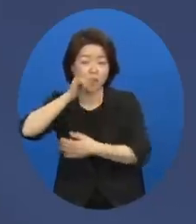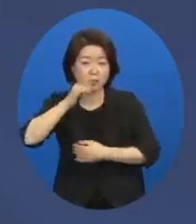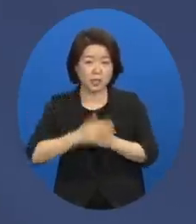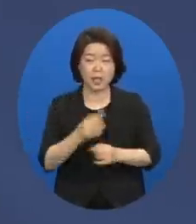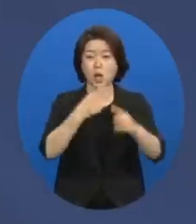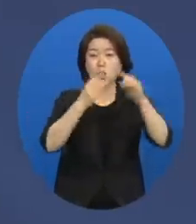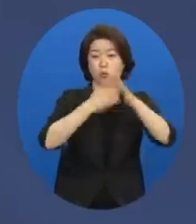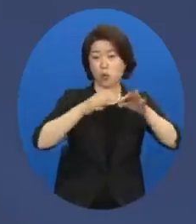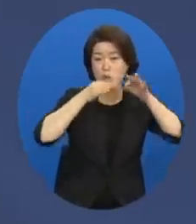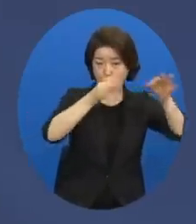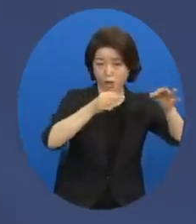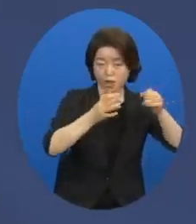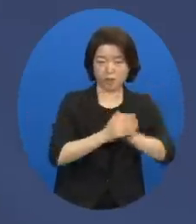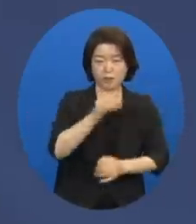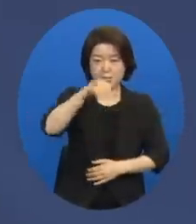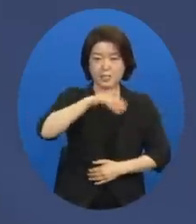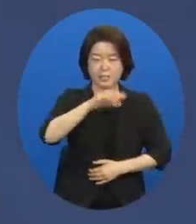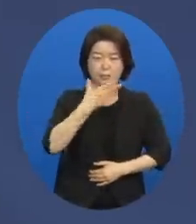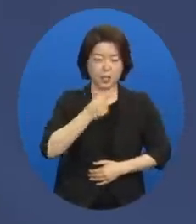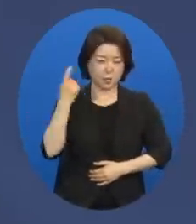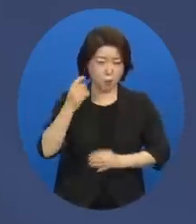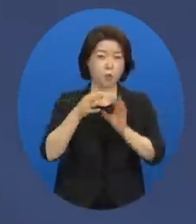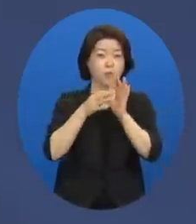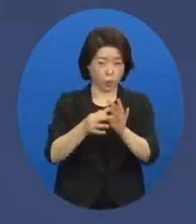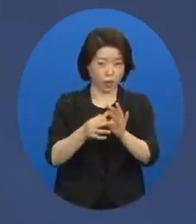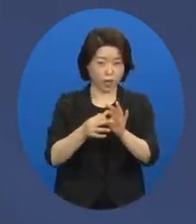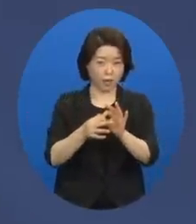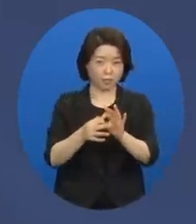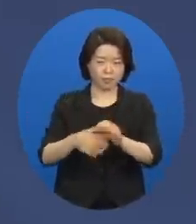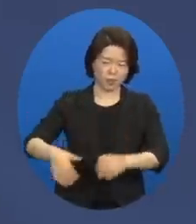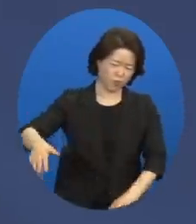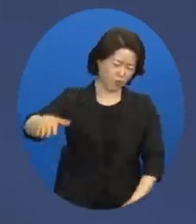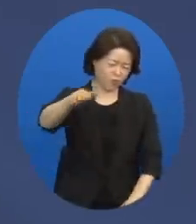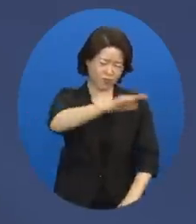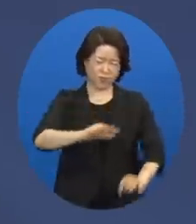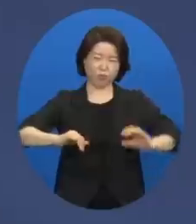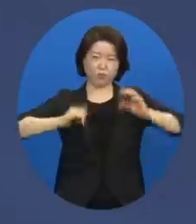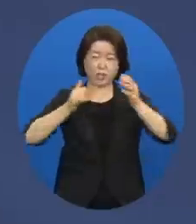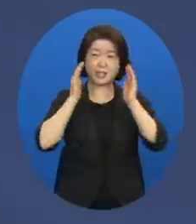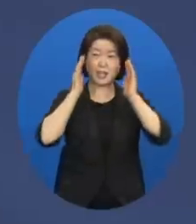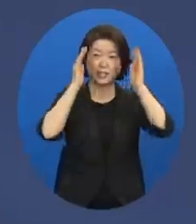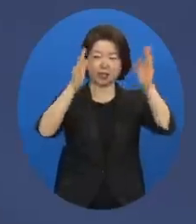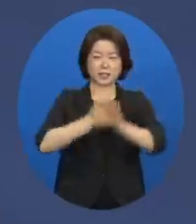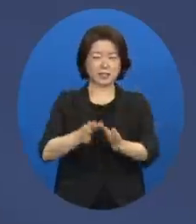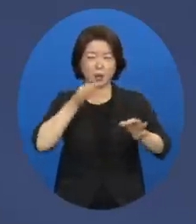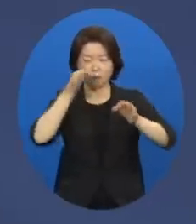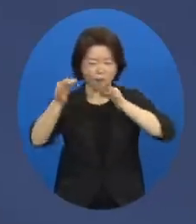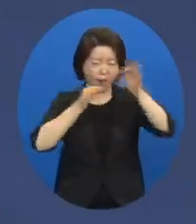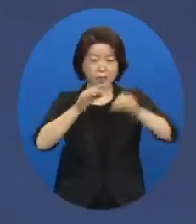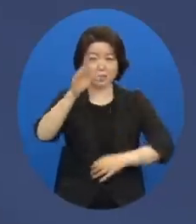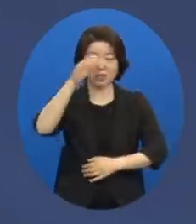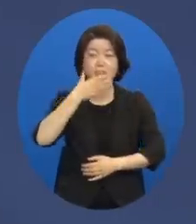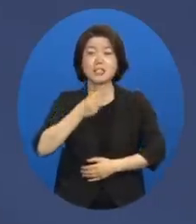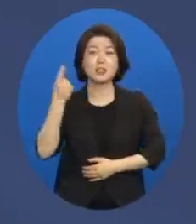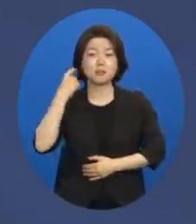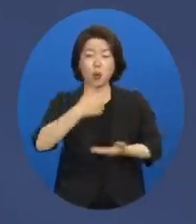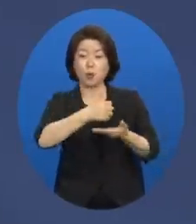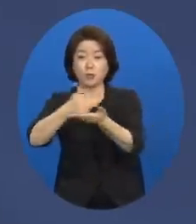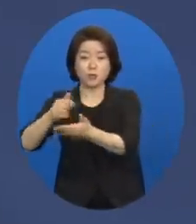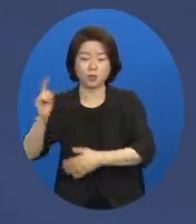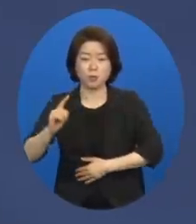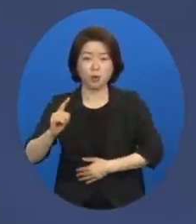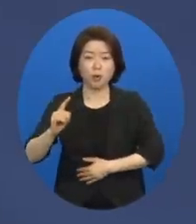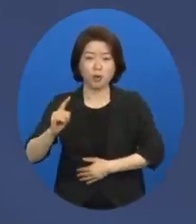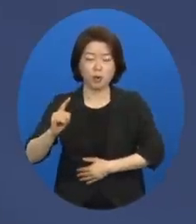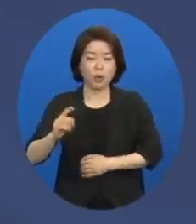외치는 교회가 십자가의 복음을 통해서 온 세상을 향하여 외치는 이 복음의 초청은 하나님의